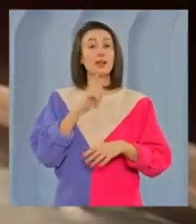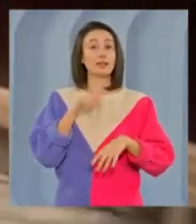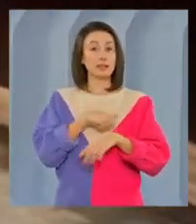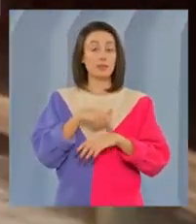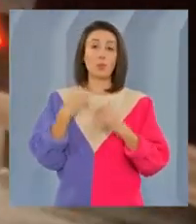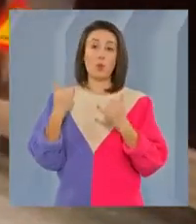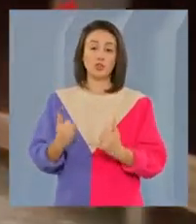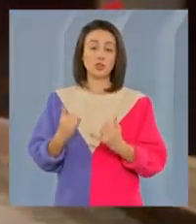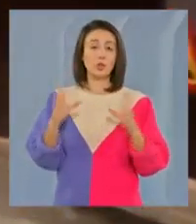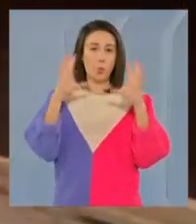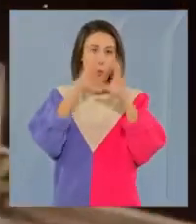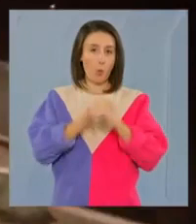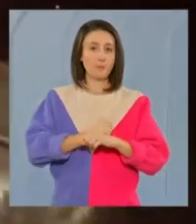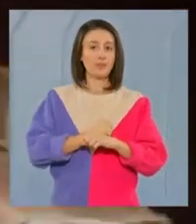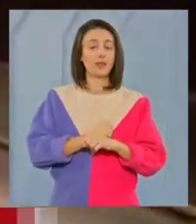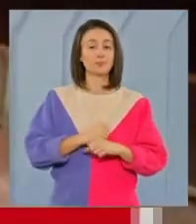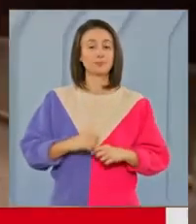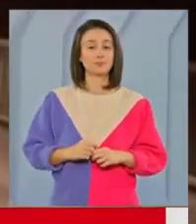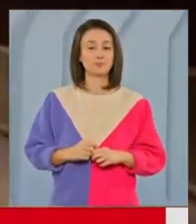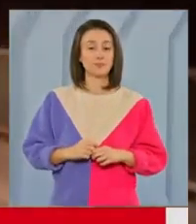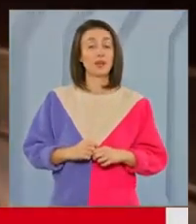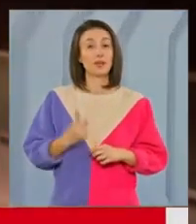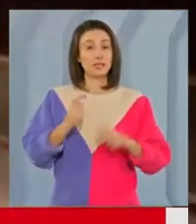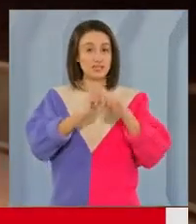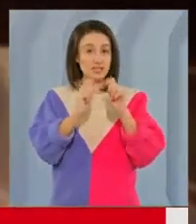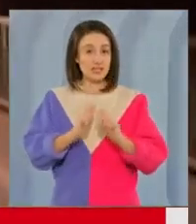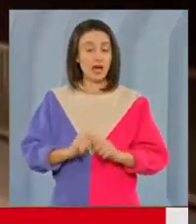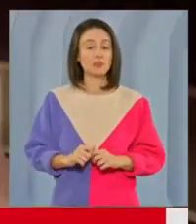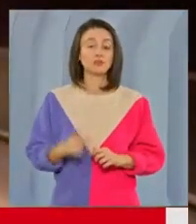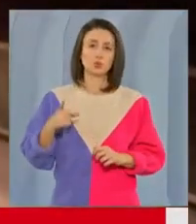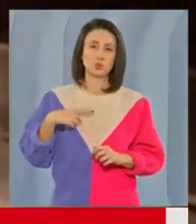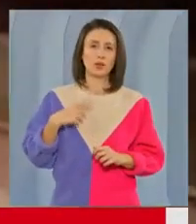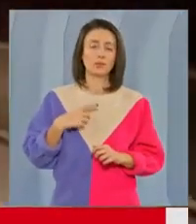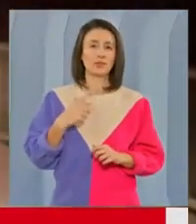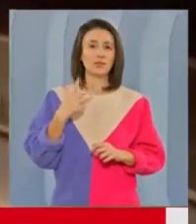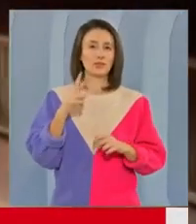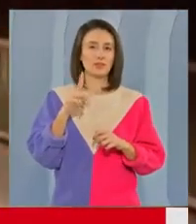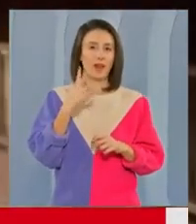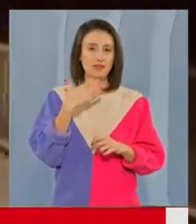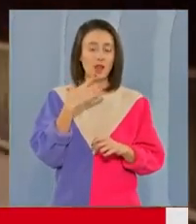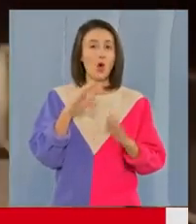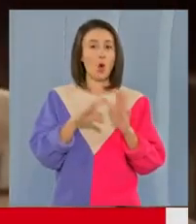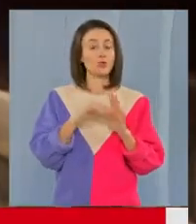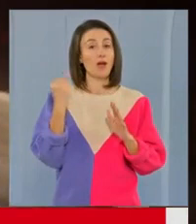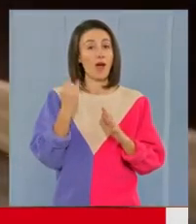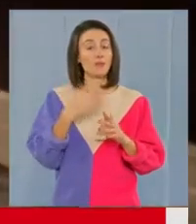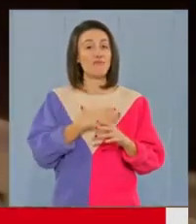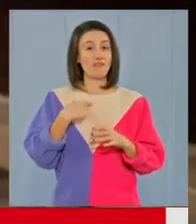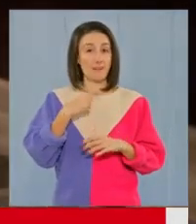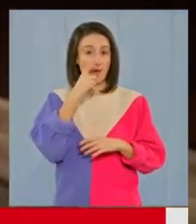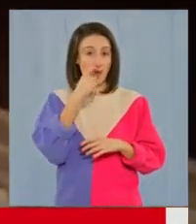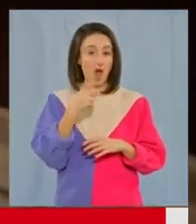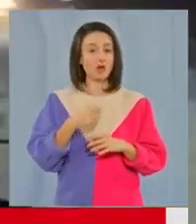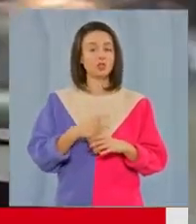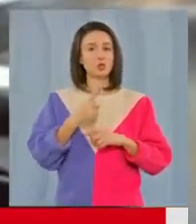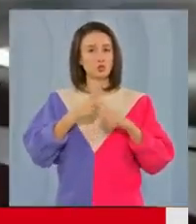parcursul acestei nopți în depresiunile din țară. Suntem 3 zile sub cod galben de vreme rea, timp